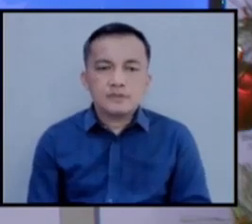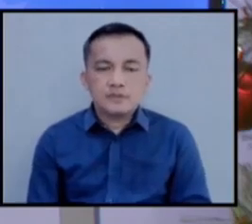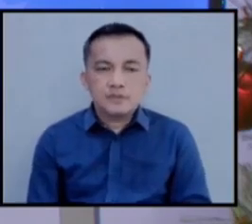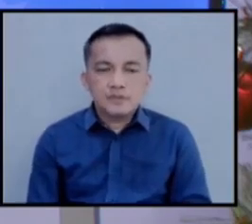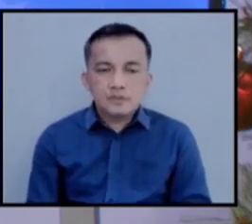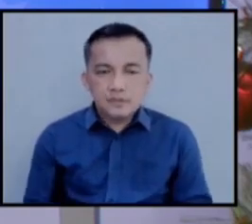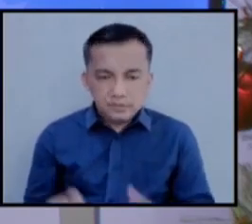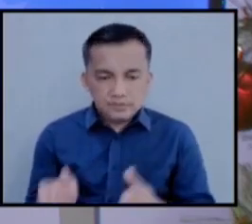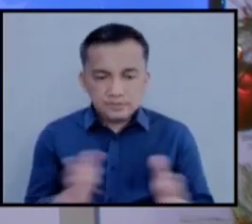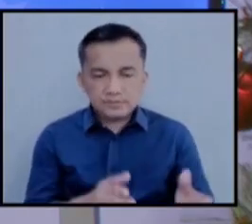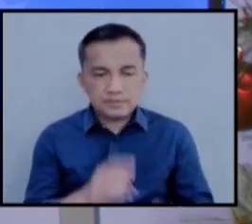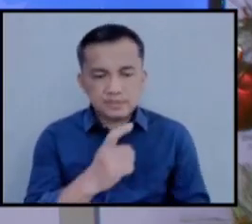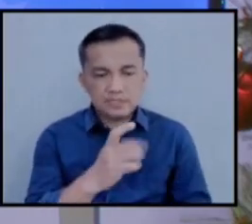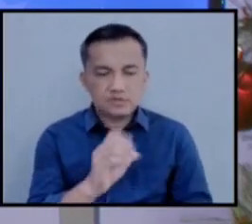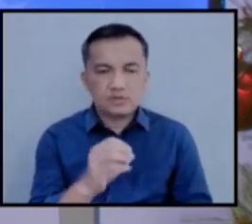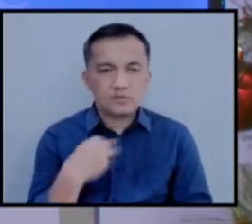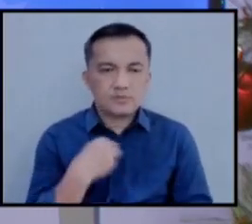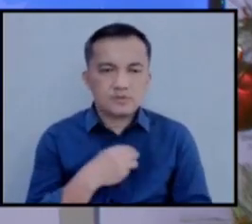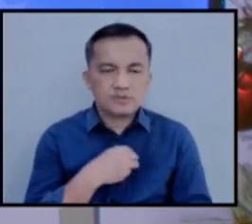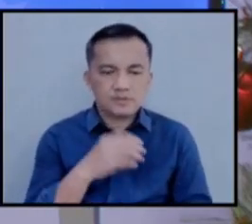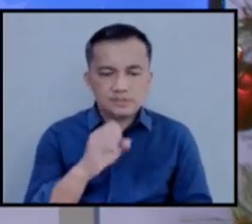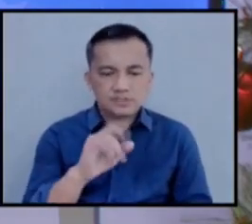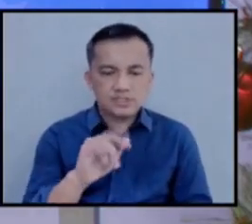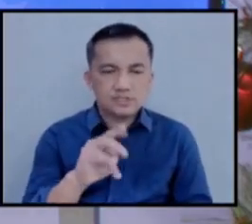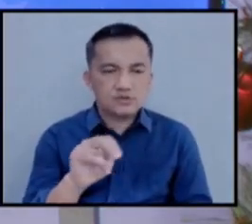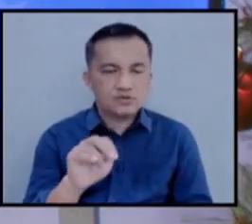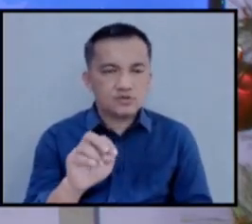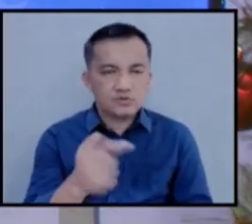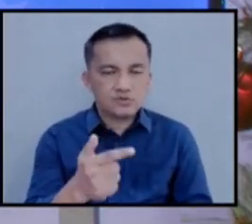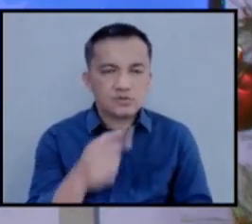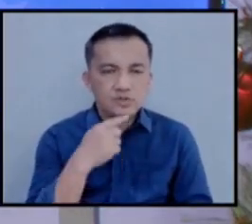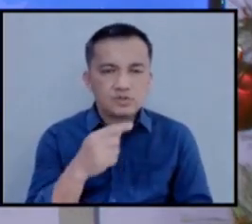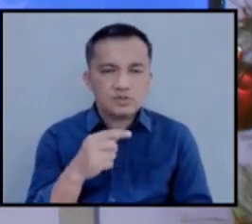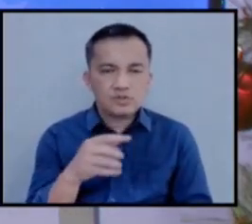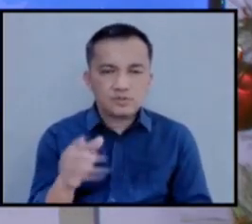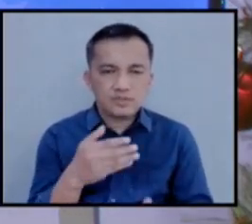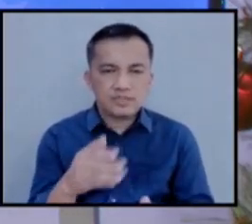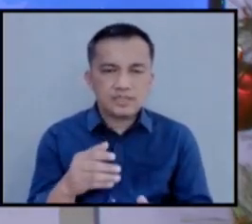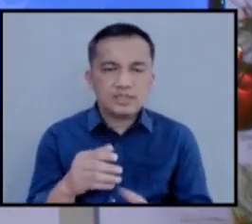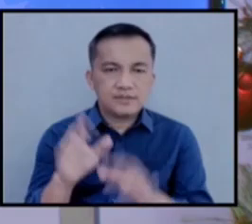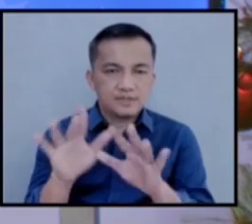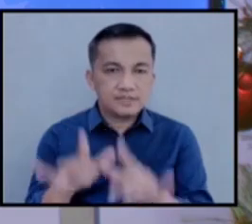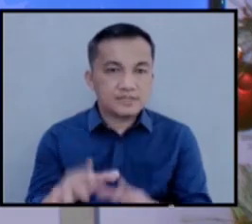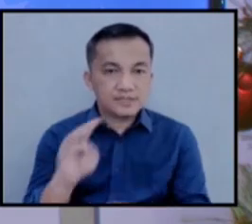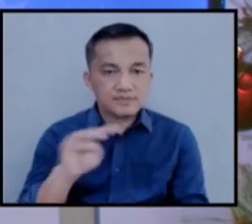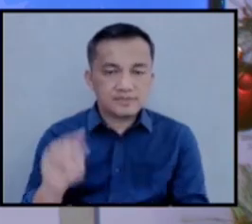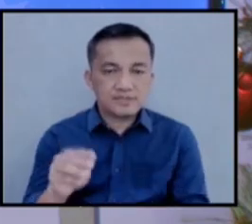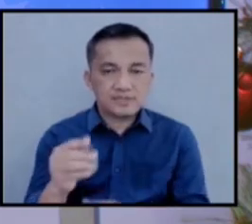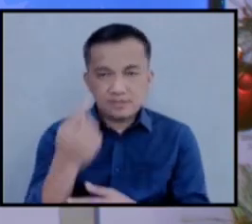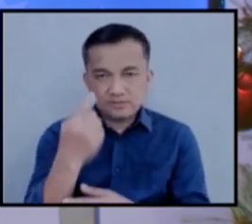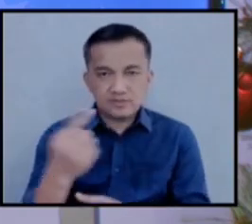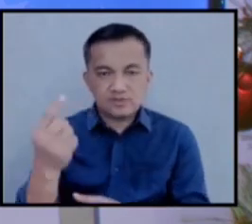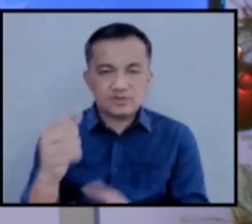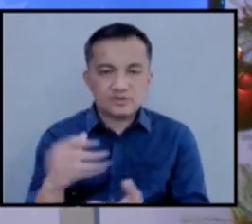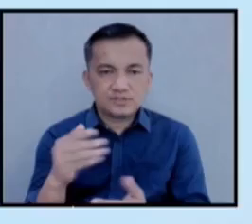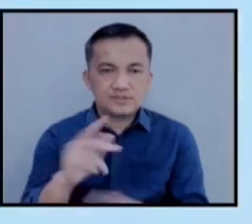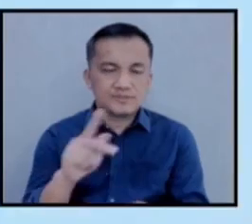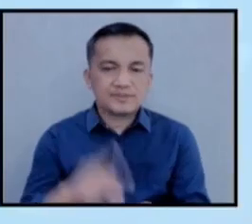EXO member na si Chanyeol kumanta ng Raining in Manila sa kanyang solo concert sa